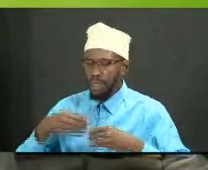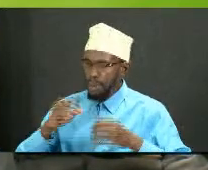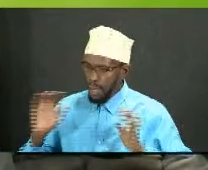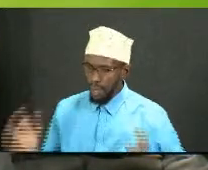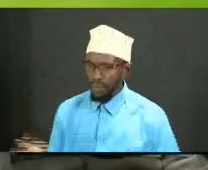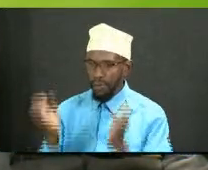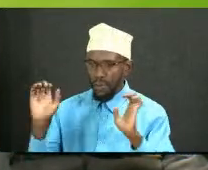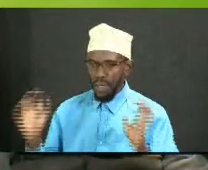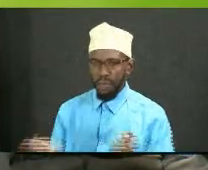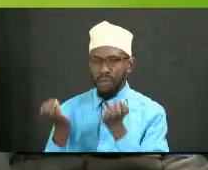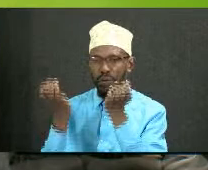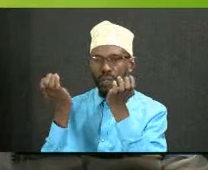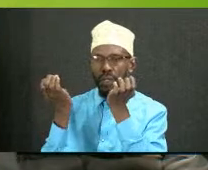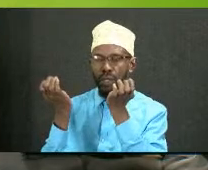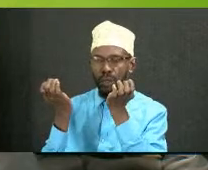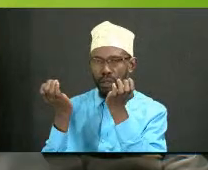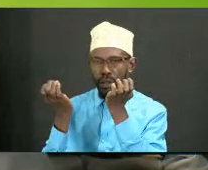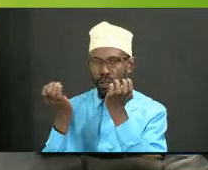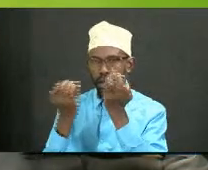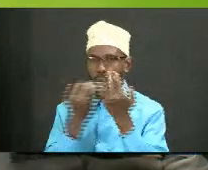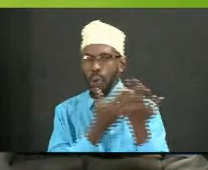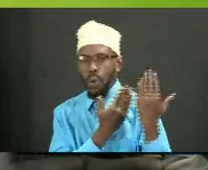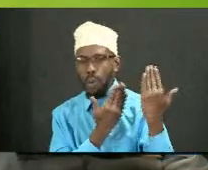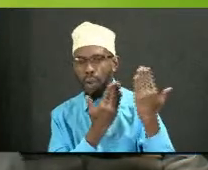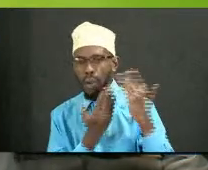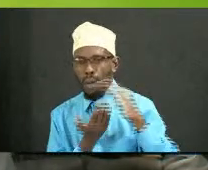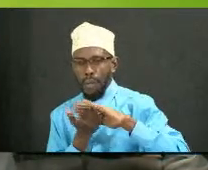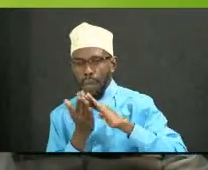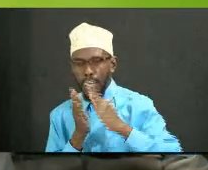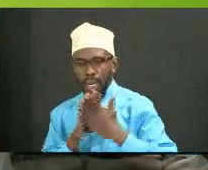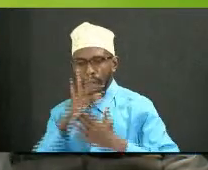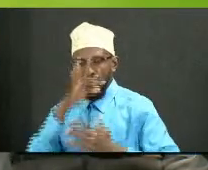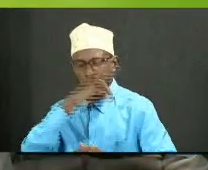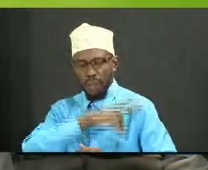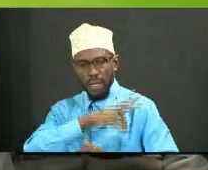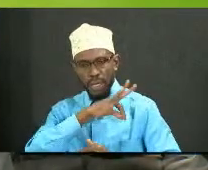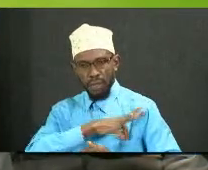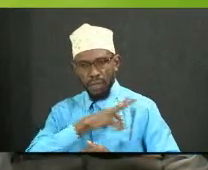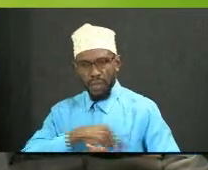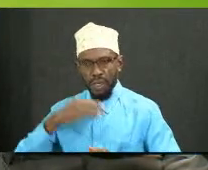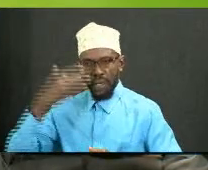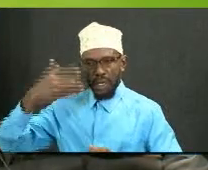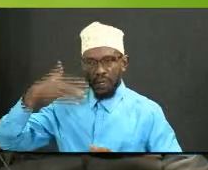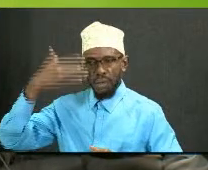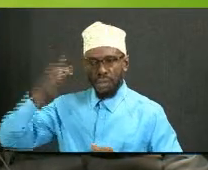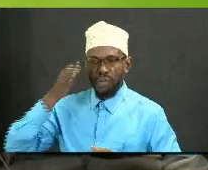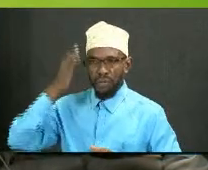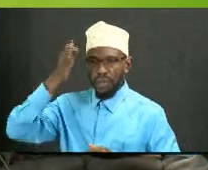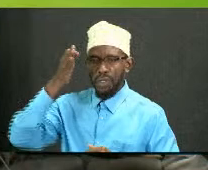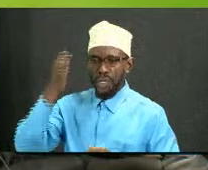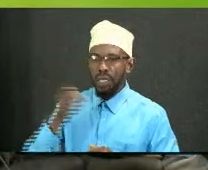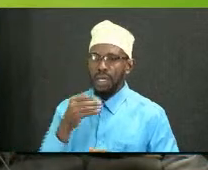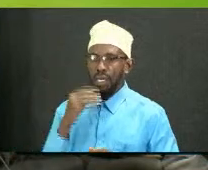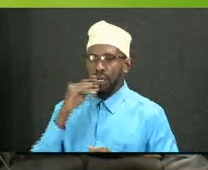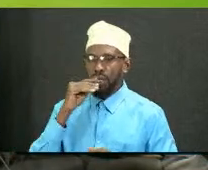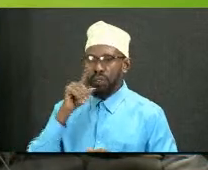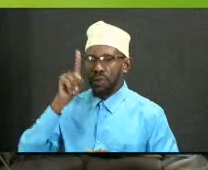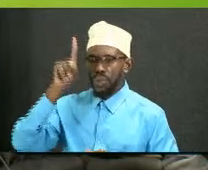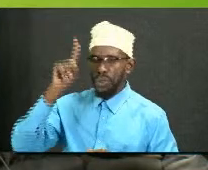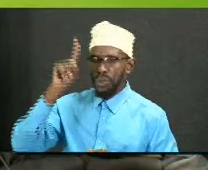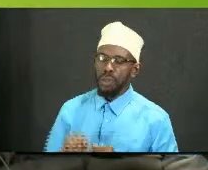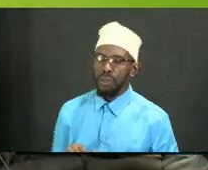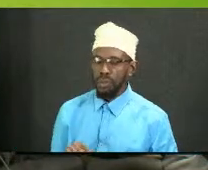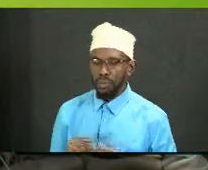Uweke juhudi katika jambo lile ukitarajia kuwa litakuwa na manufaa hapo mbele. Pengine ugusie tu kuhusu